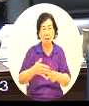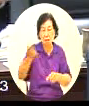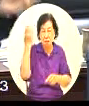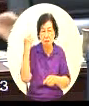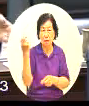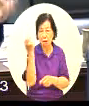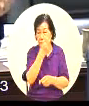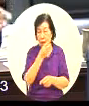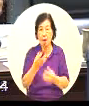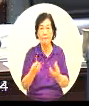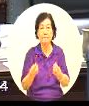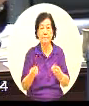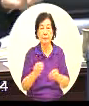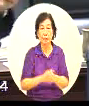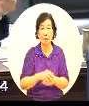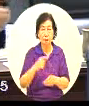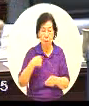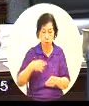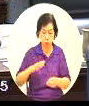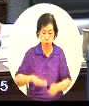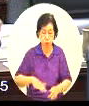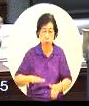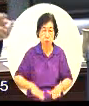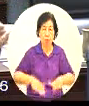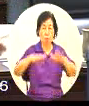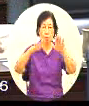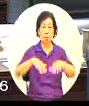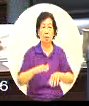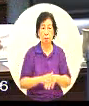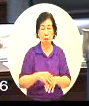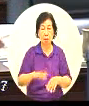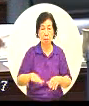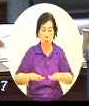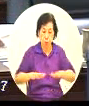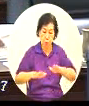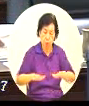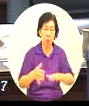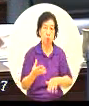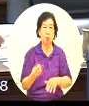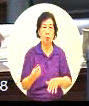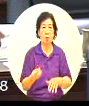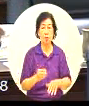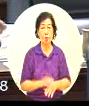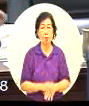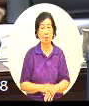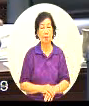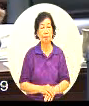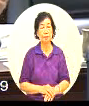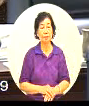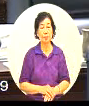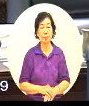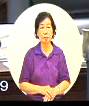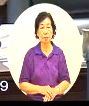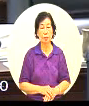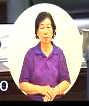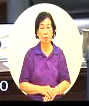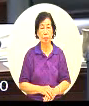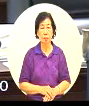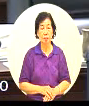看高进，我底下大汉高进嘛，捌看有掉过档，遐嘛无安那。那么我